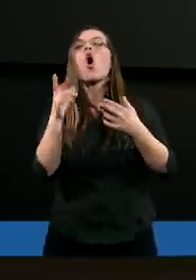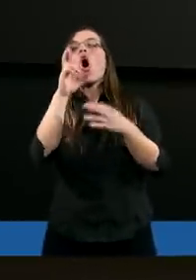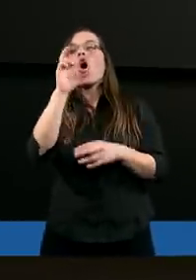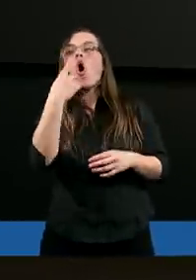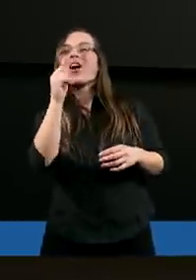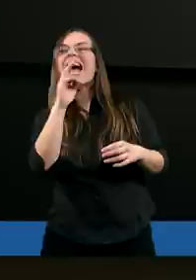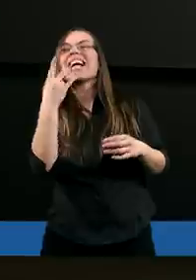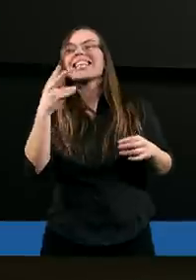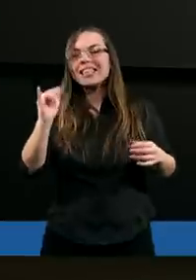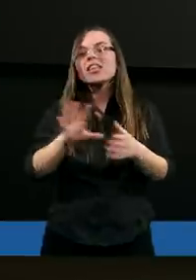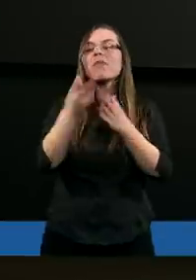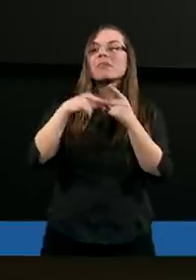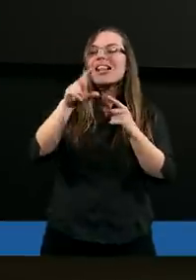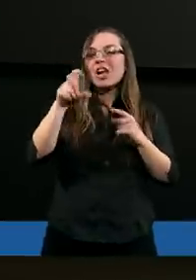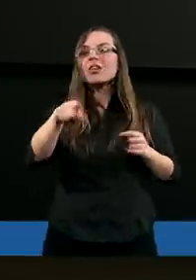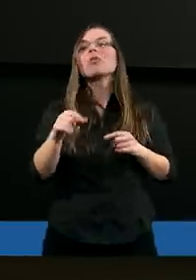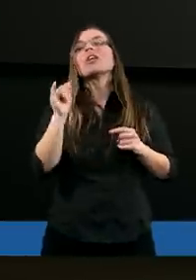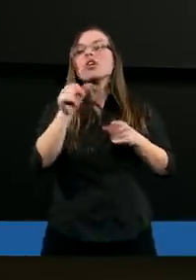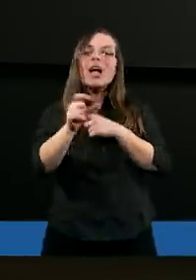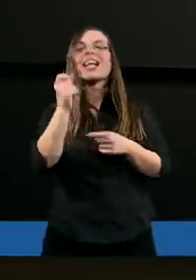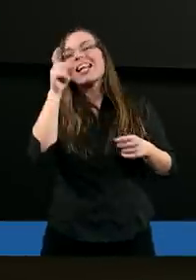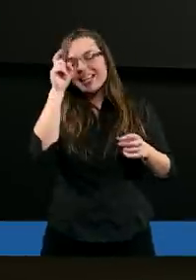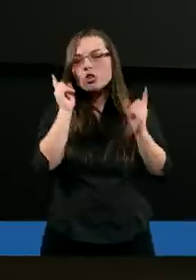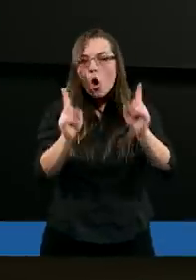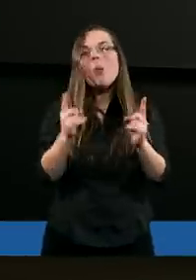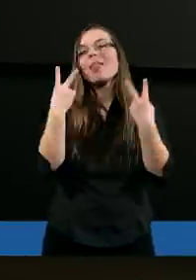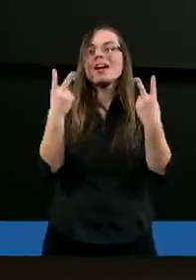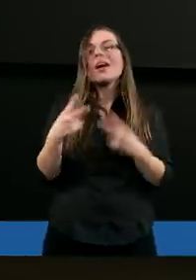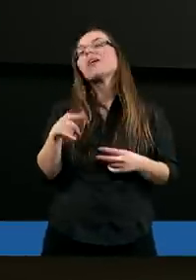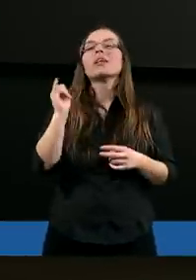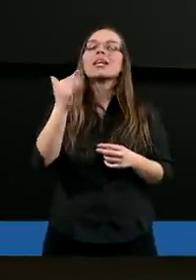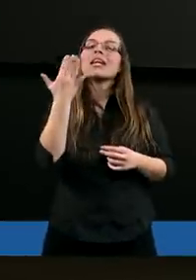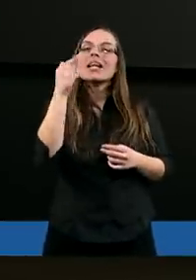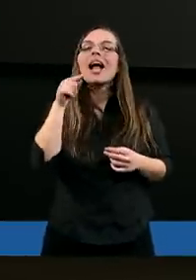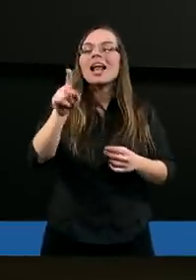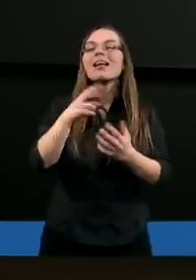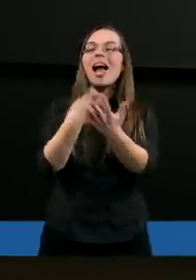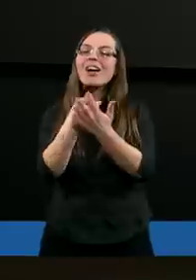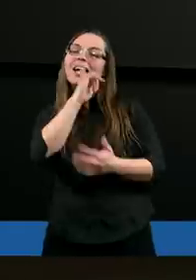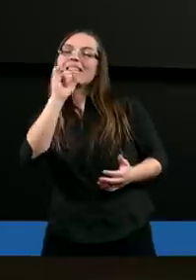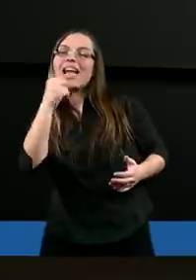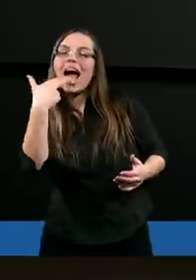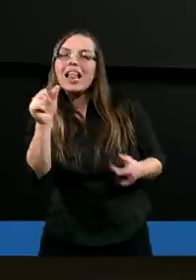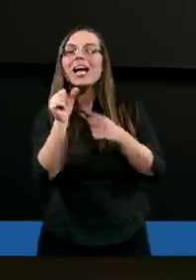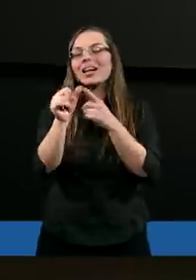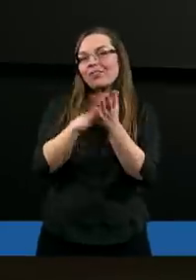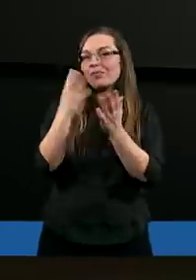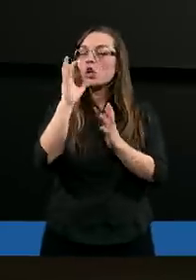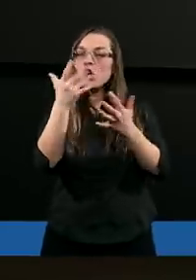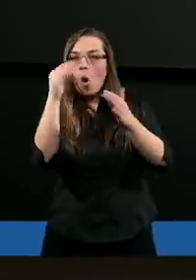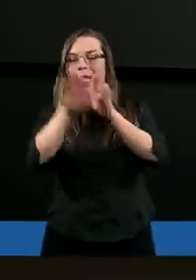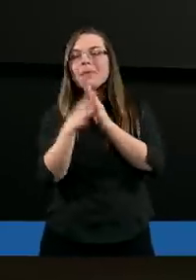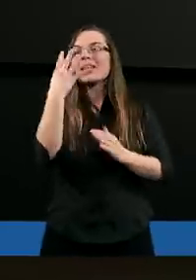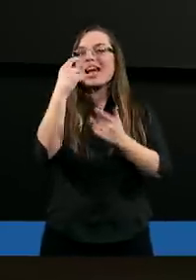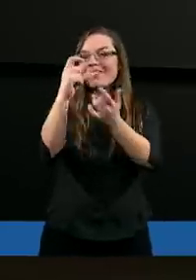przed rzeczownikami. I co jest istotne tu w tych wersetach, potem dalsze inne, w Ewangelii Jana jest ich co najmniej 4 wersety,